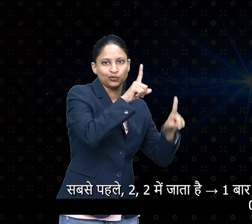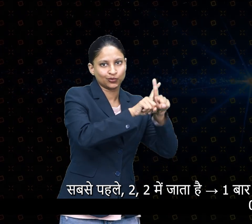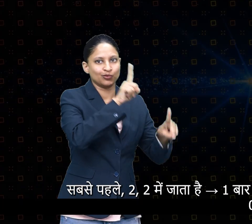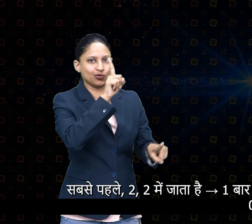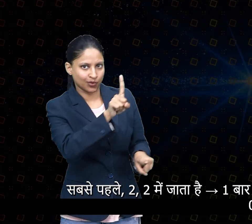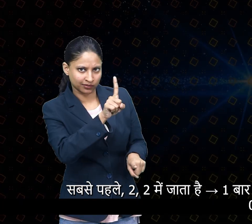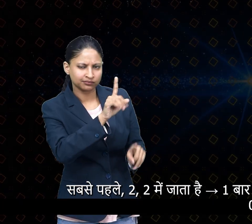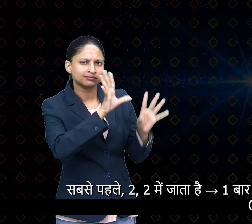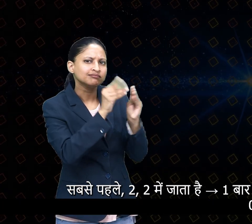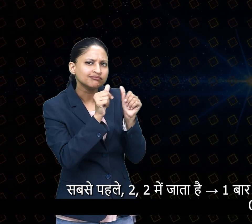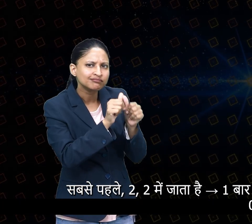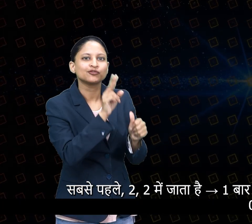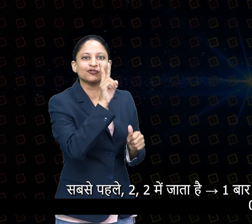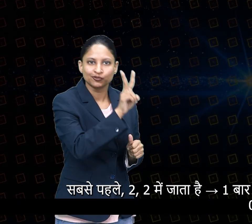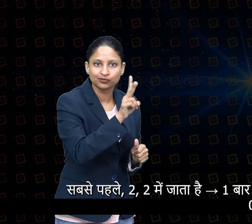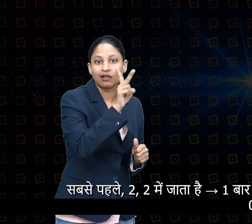2 बराबर 0।